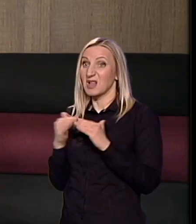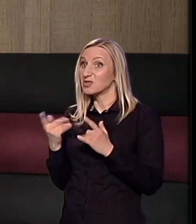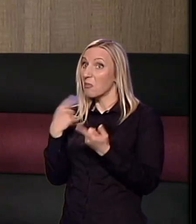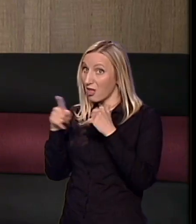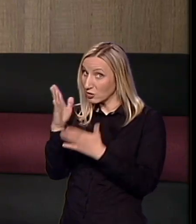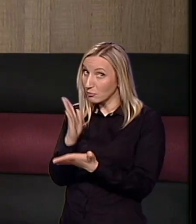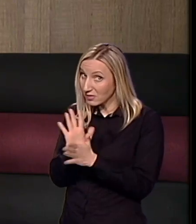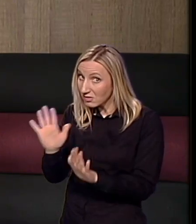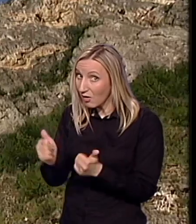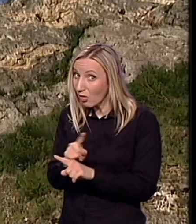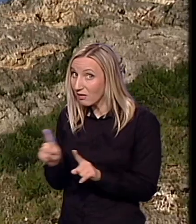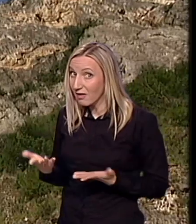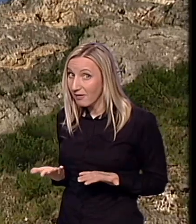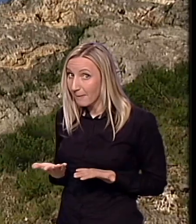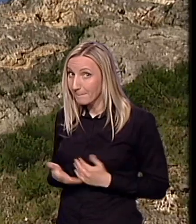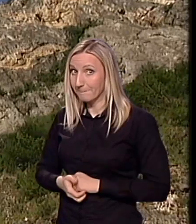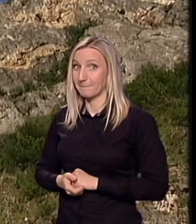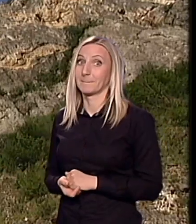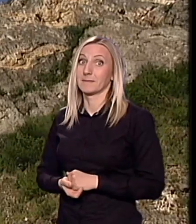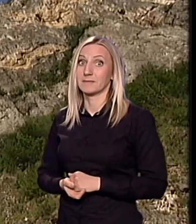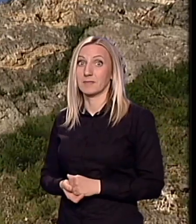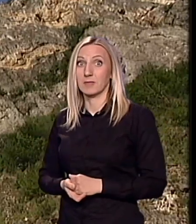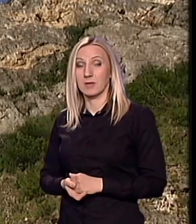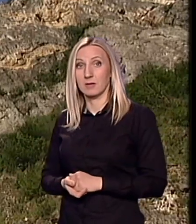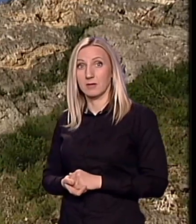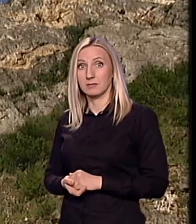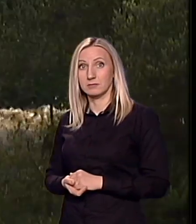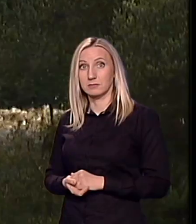to dovesti do tog problema.